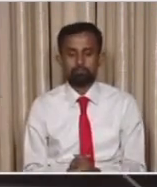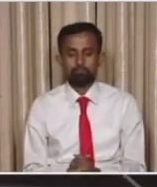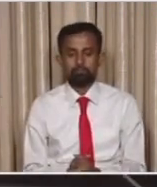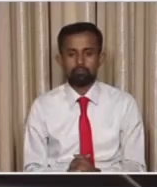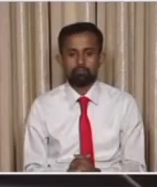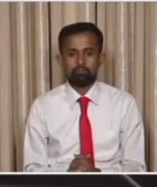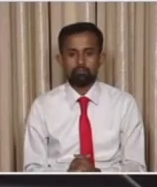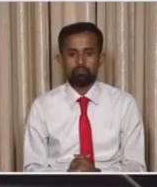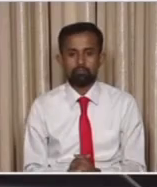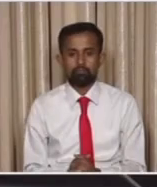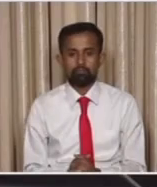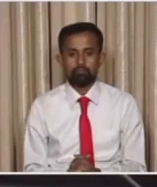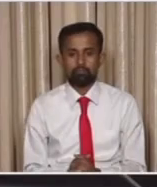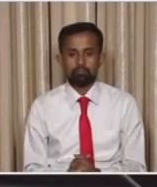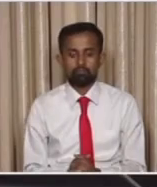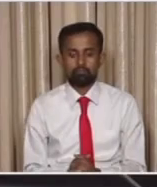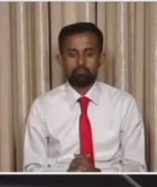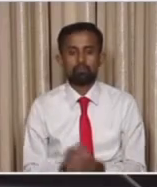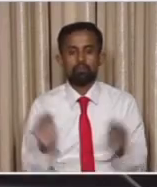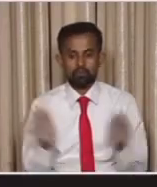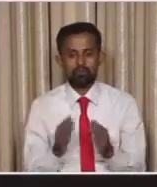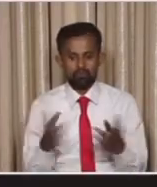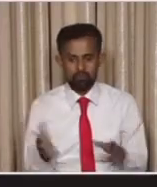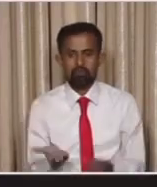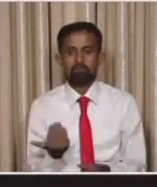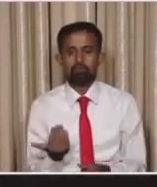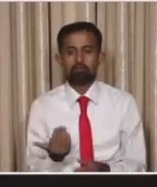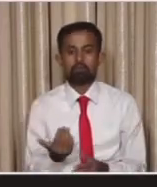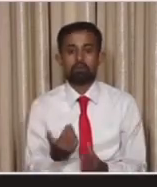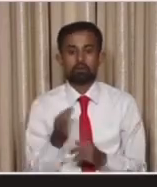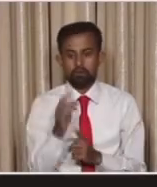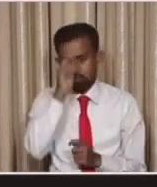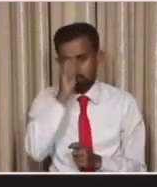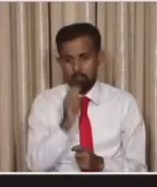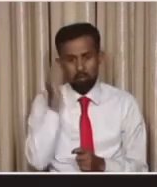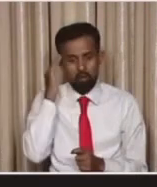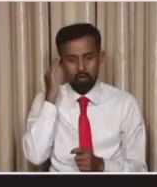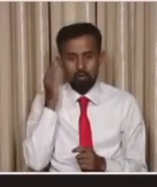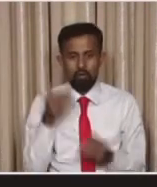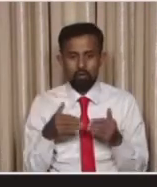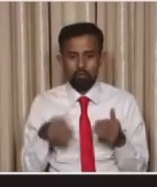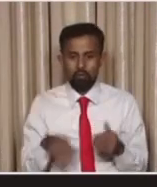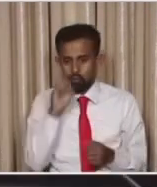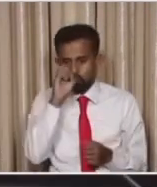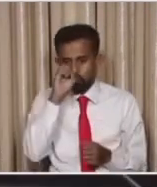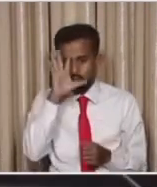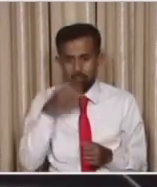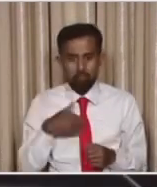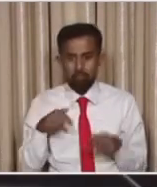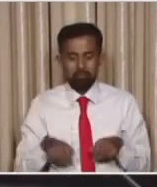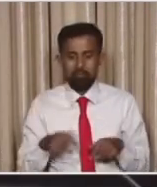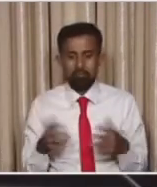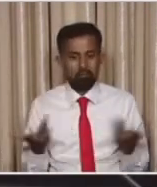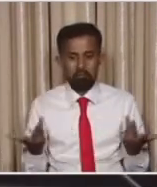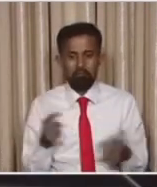ගරු ඔබතුමා කෙටියෙන් අවසන් කරන්න. ගරු සභාපතිතුමනි අද උදෑසන මම මේ සභාවේ නැති